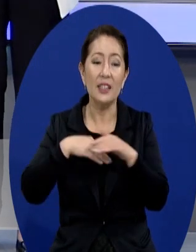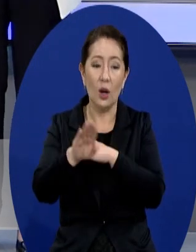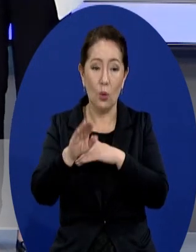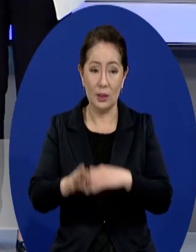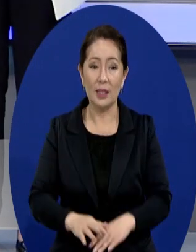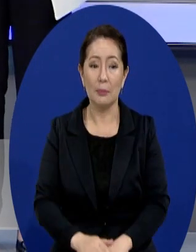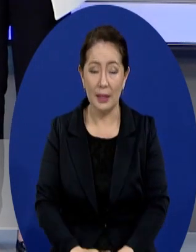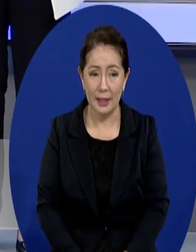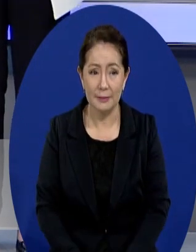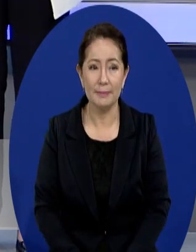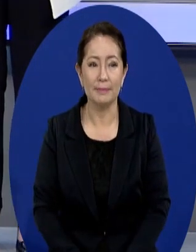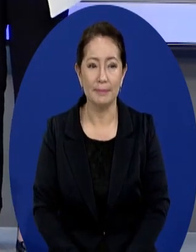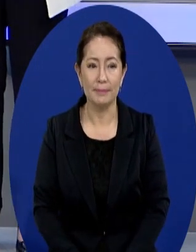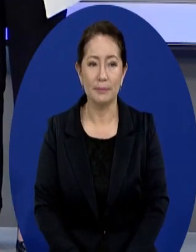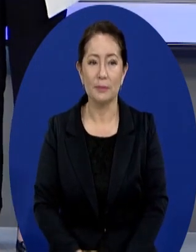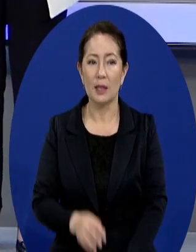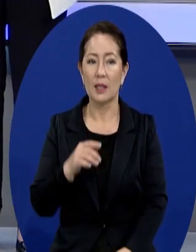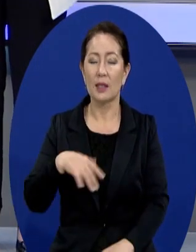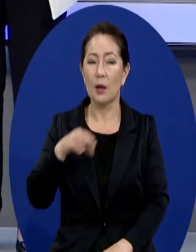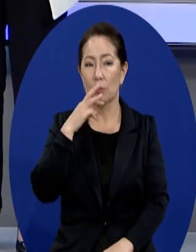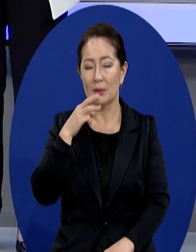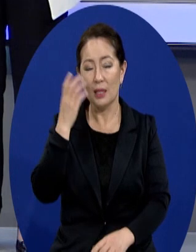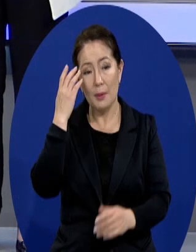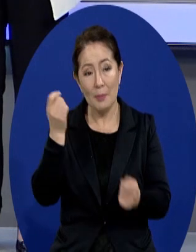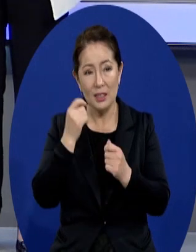байна. Бид тав хүнд за